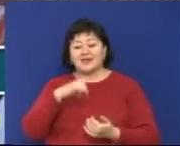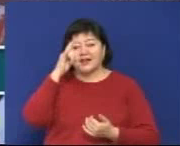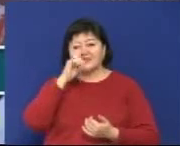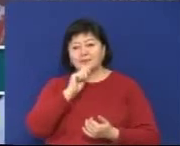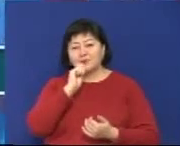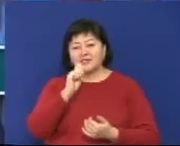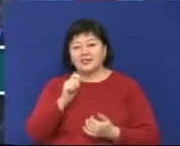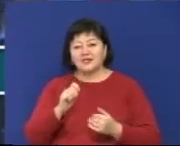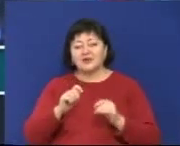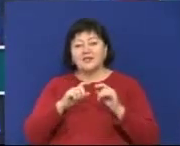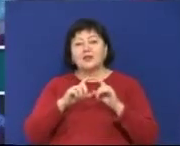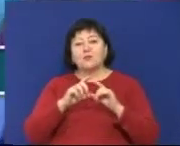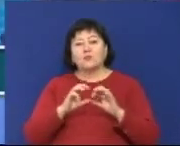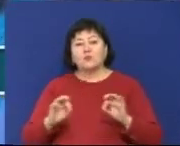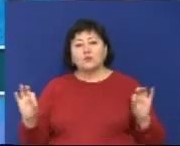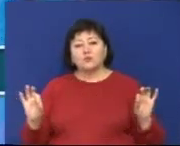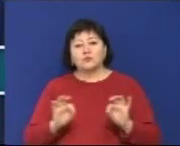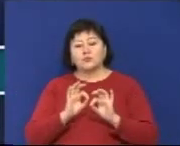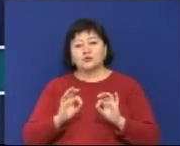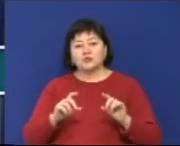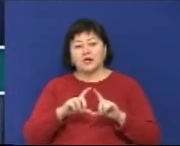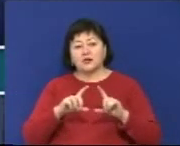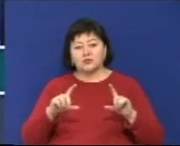здание музыкальной школы.